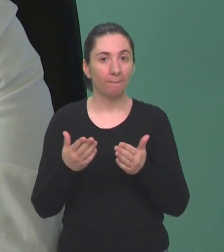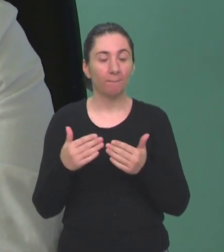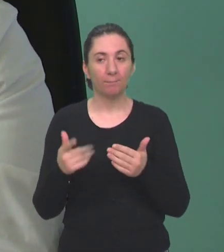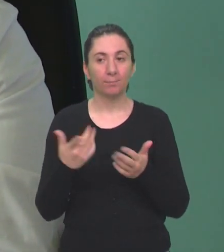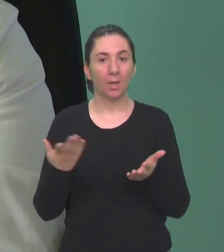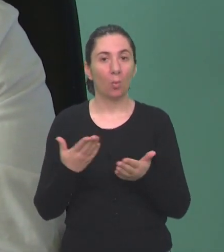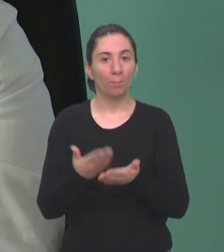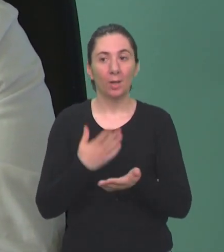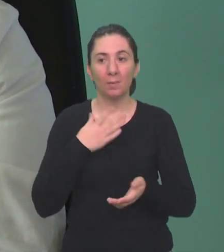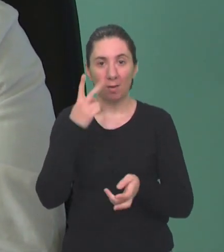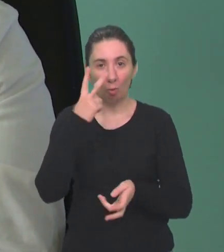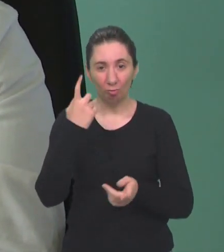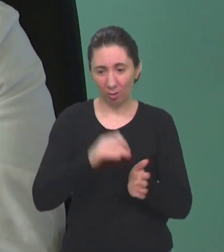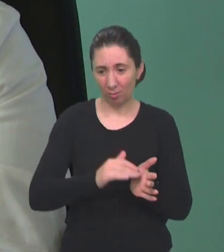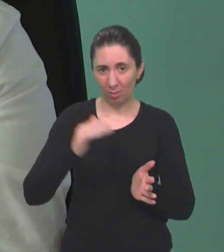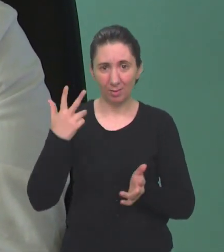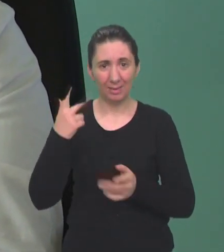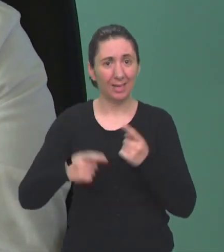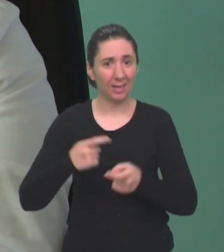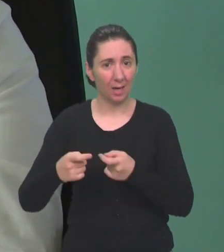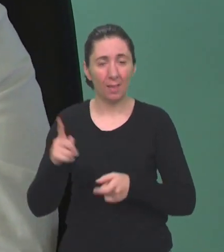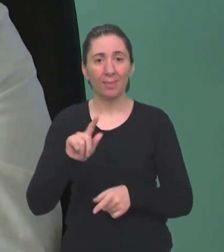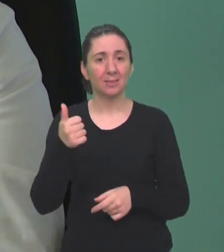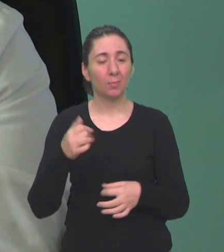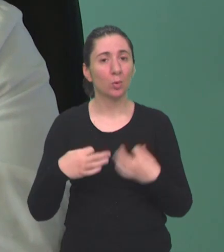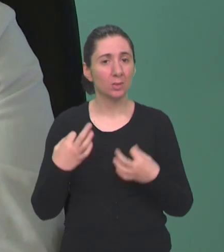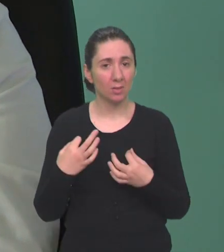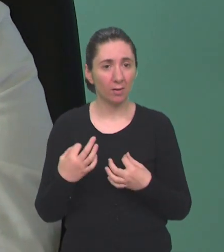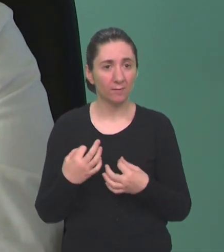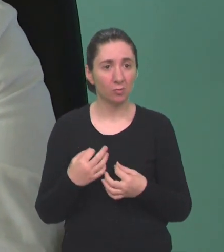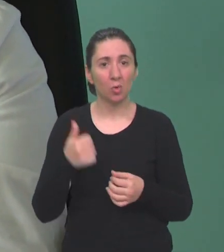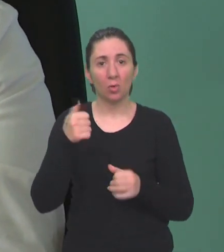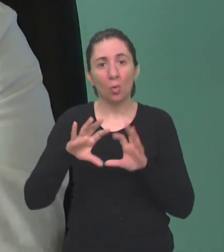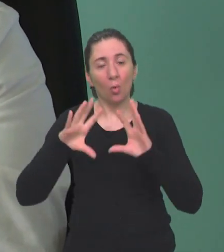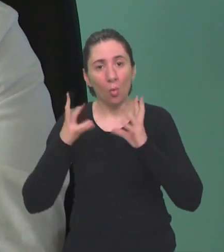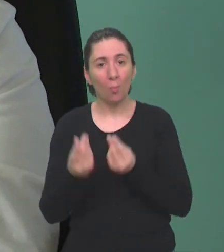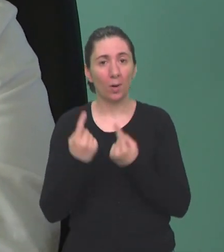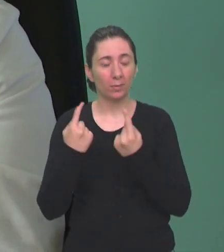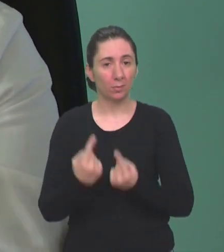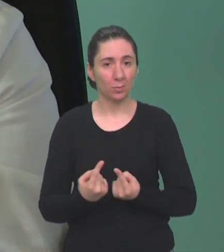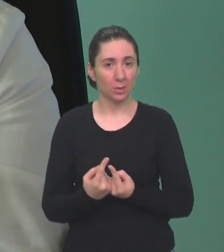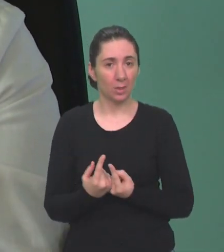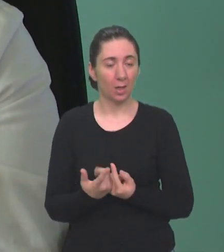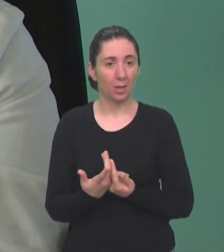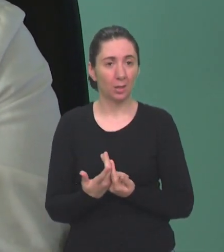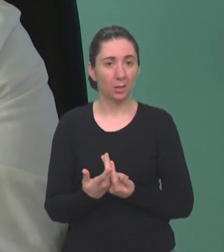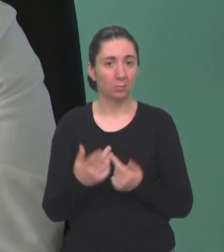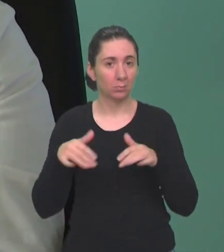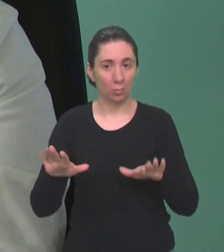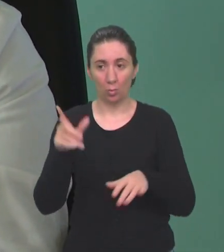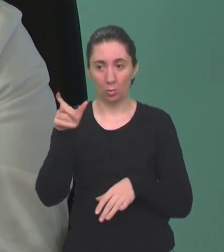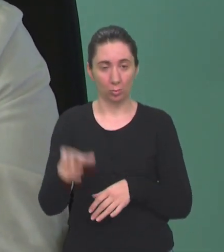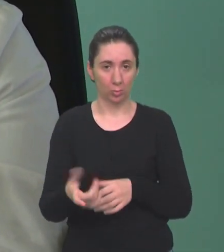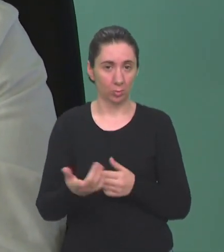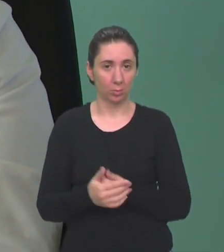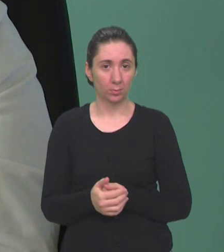u njihovu situaciju, znači ne samo zdravstveno stanje, nego jedno kompletno stanje jednog ljudskog